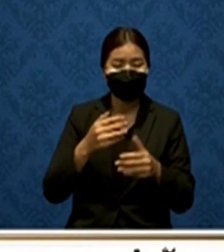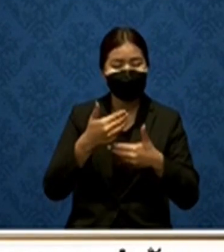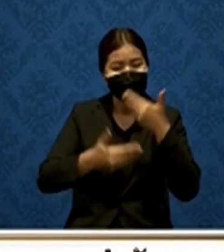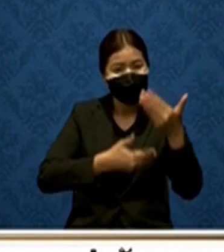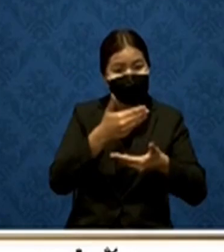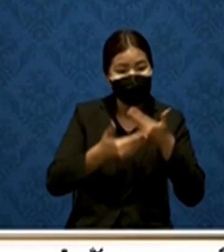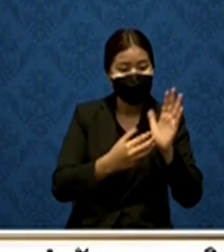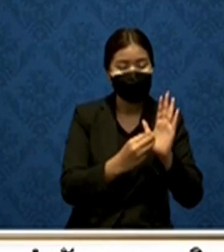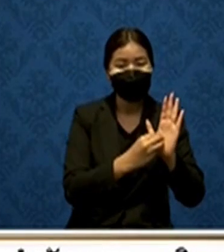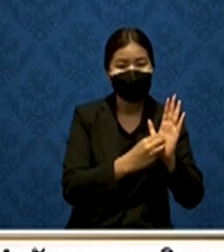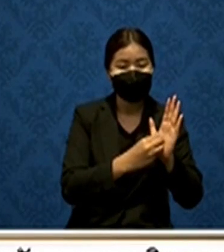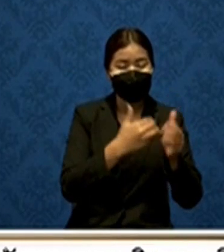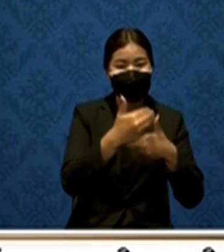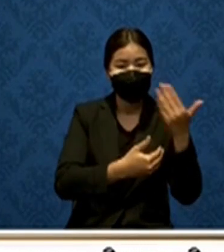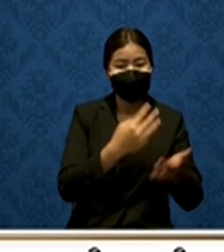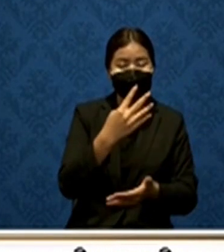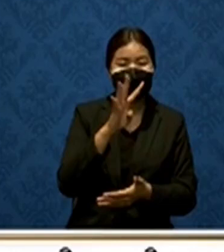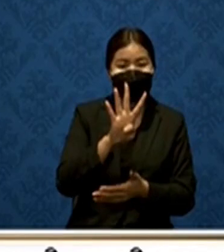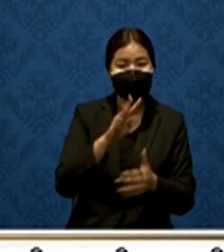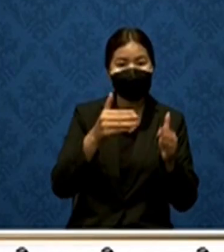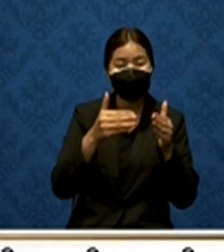ในกรงเทพมานครอยู่จนวันนี้